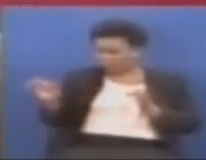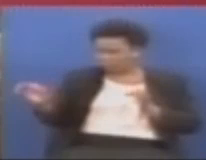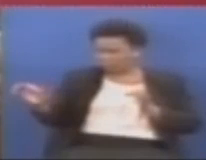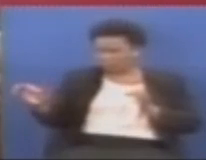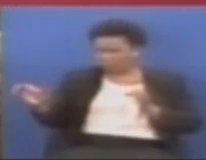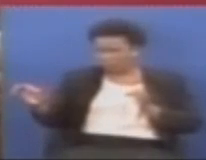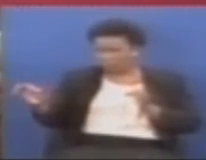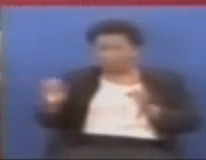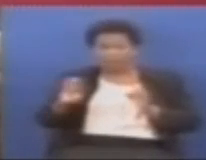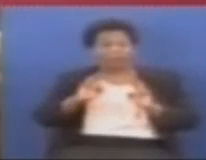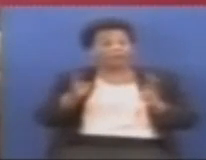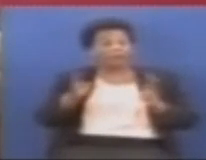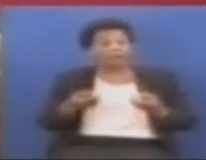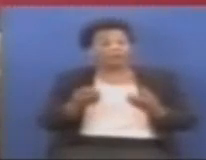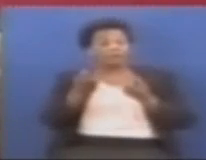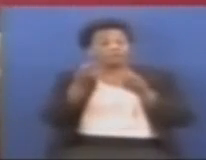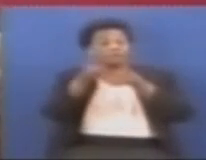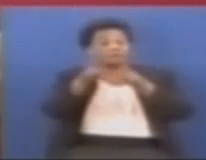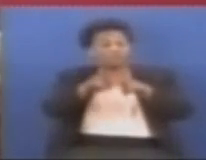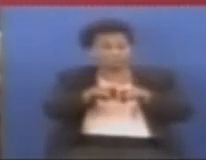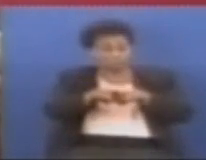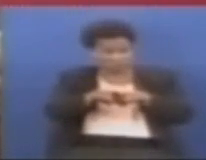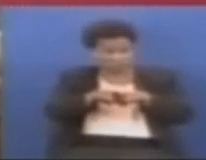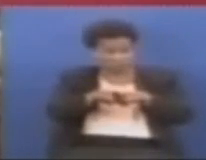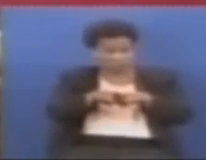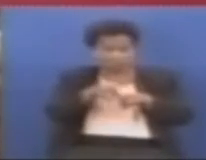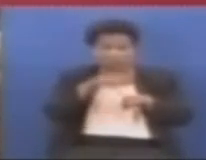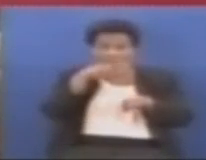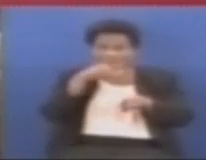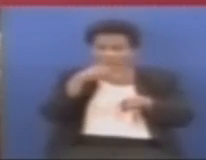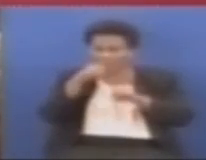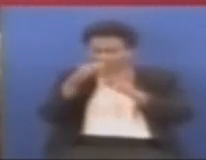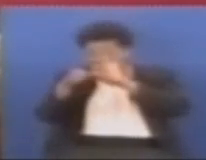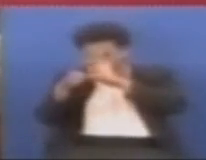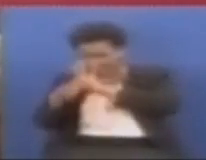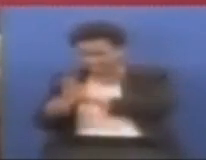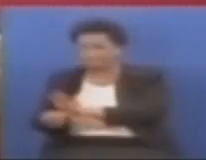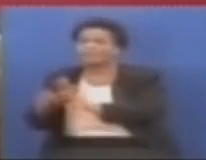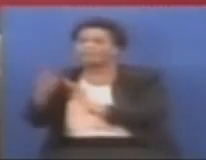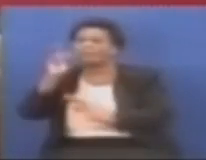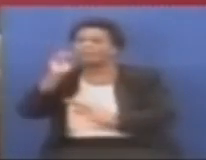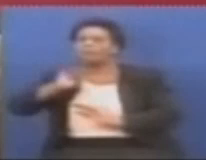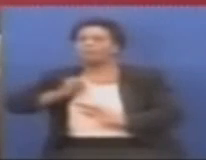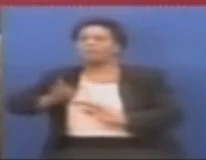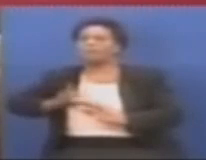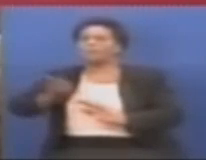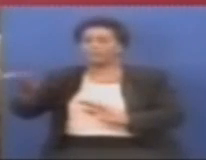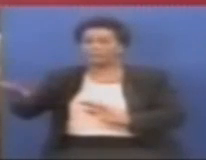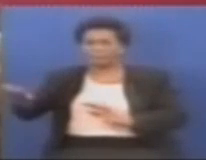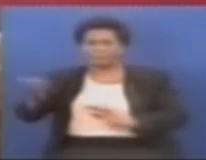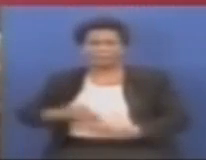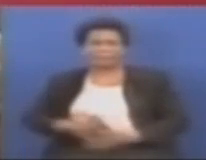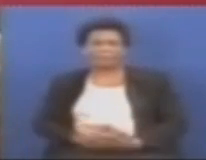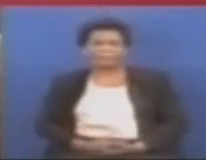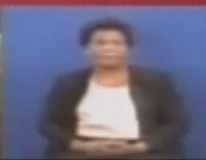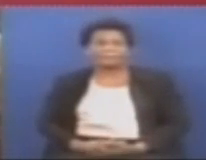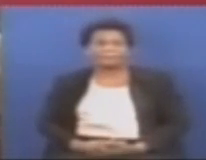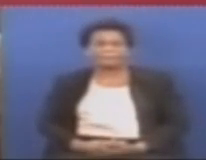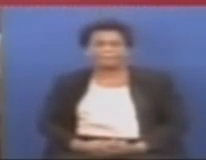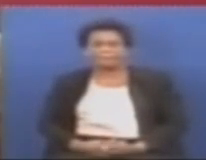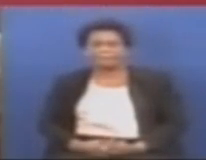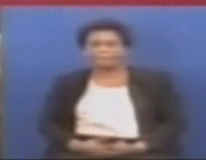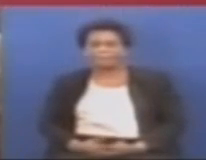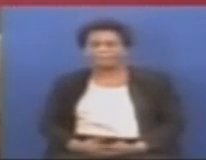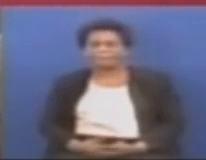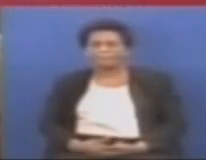kwa siku ya leo ndio swali hilo. Mheshimiwa waziri, semina kwa wabunge wanawake, lakini kweli ni